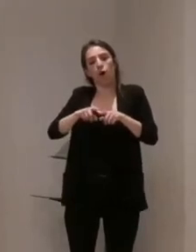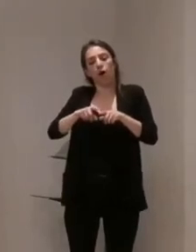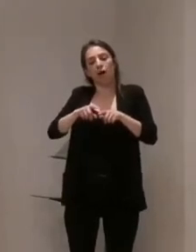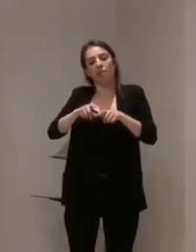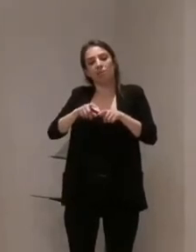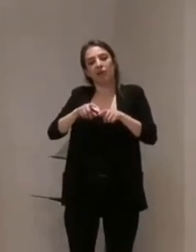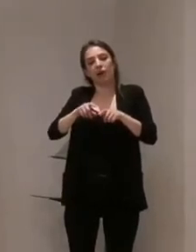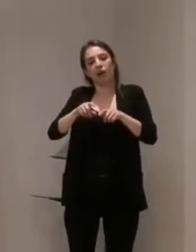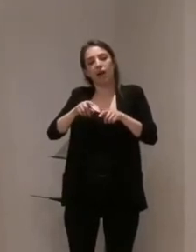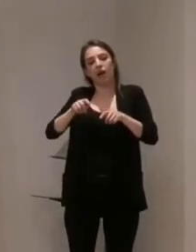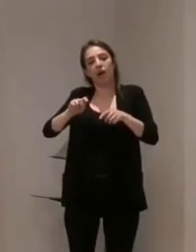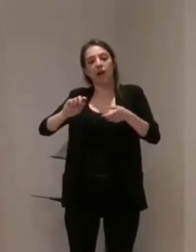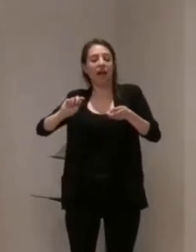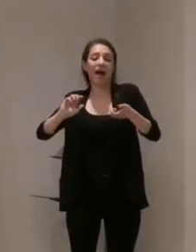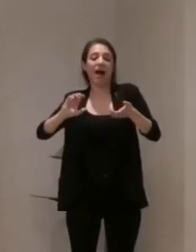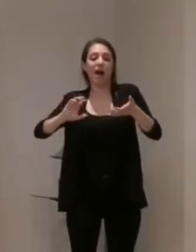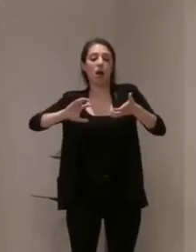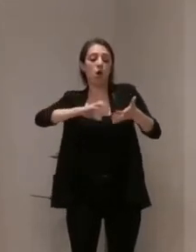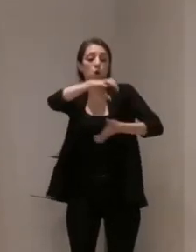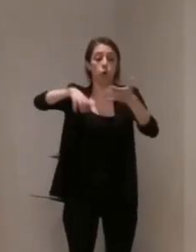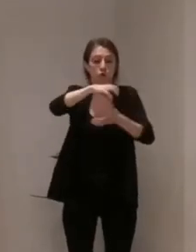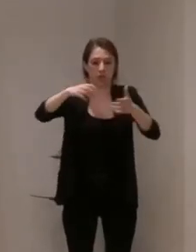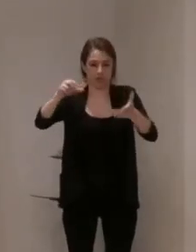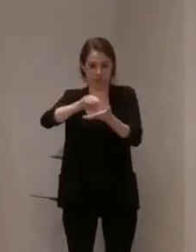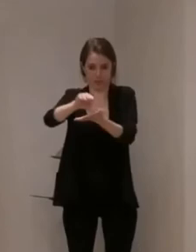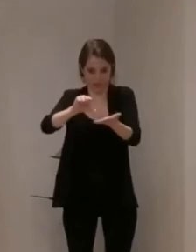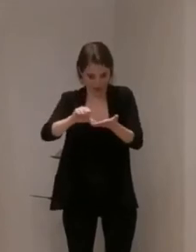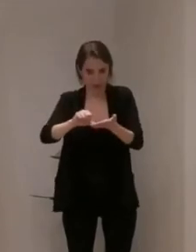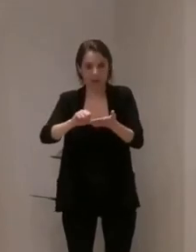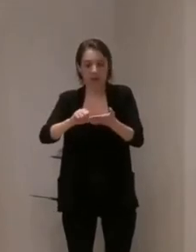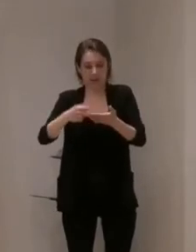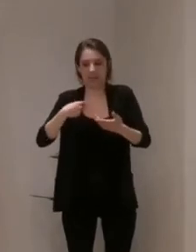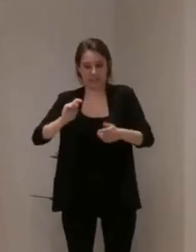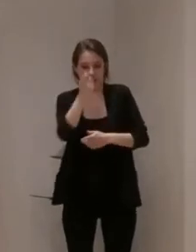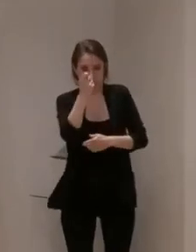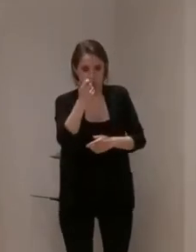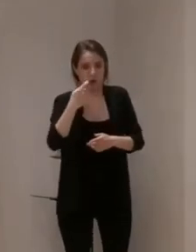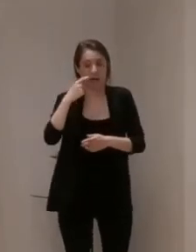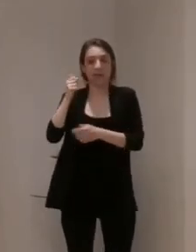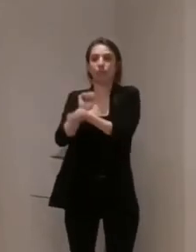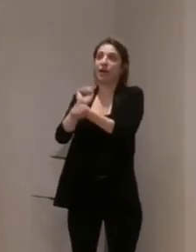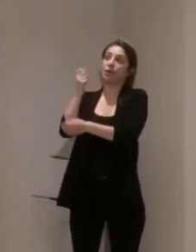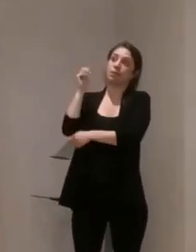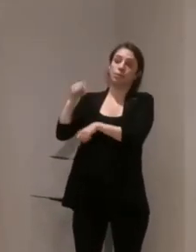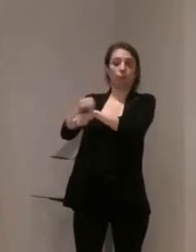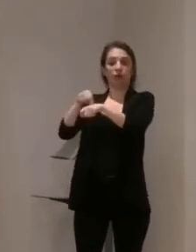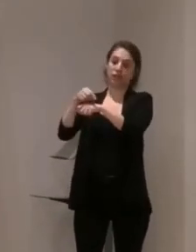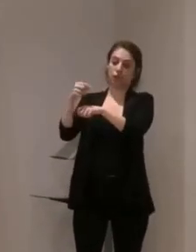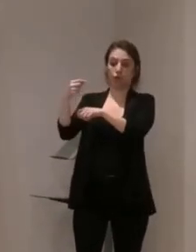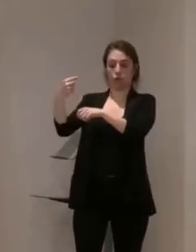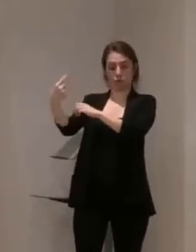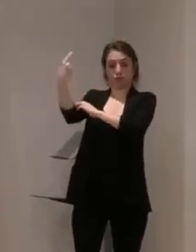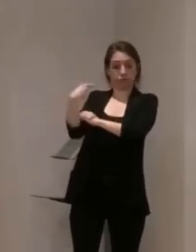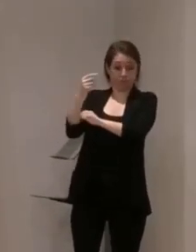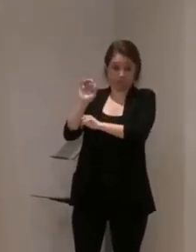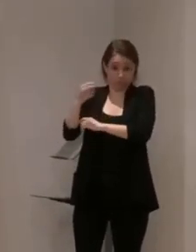ciutadana. Què volies dir? Que no hem d'esperar que ens ho facin de dalt, sinó que és la formiga, és el que feu vosaltres una vegada al mes